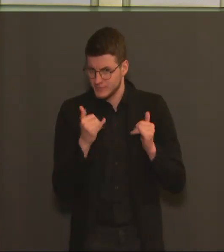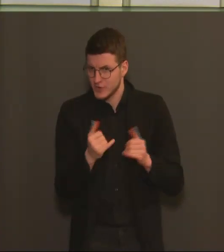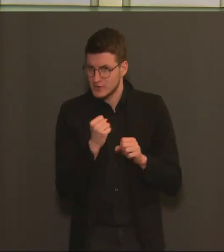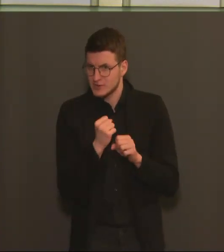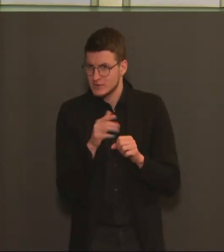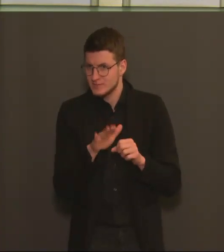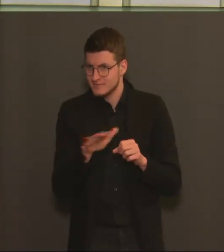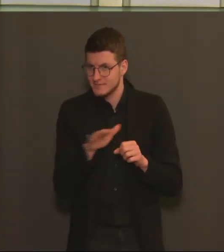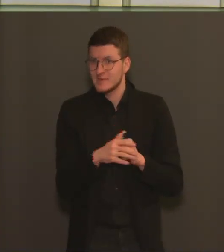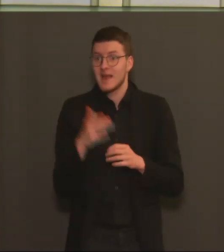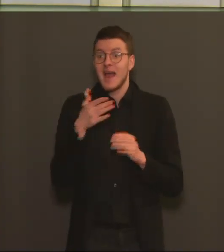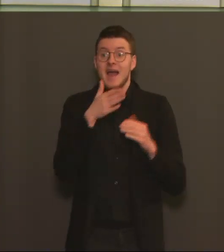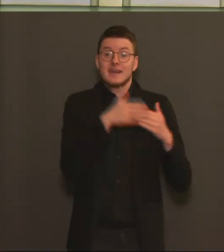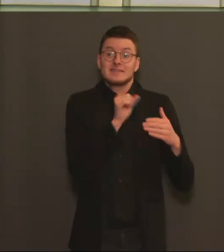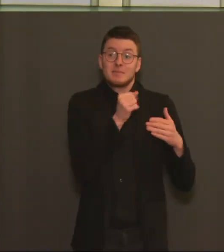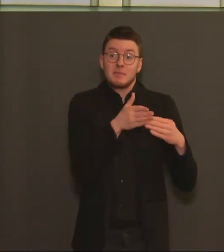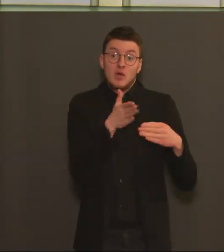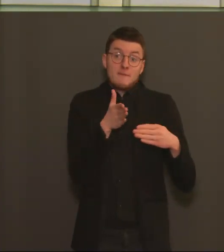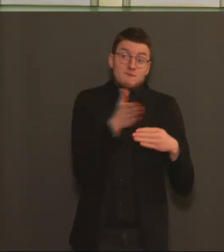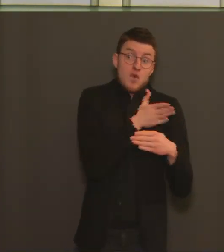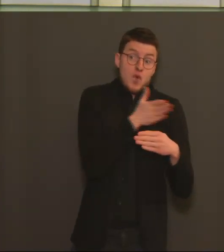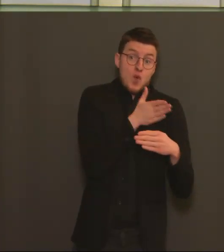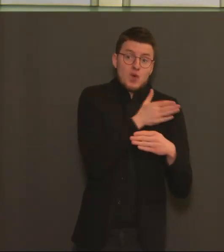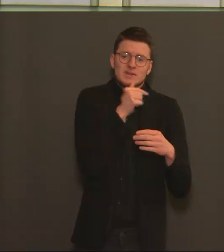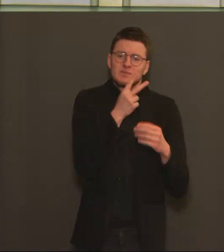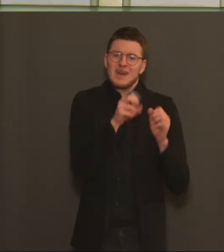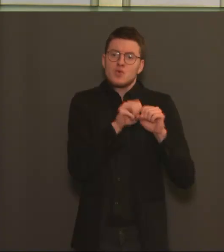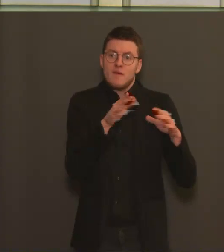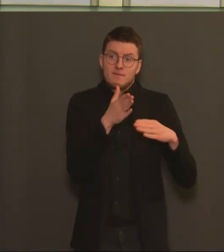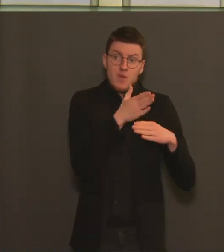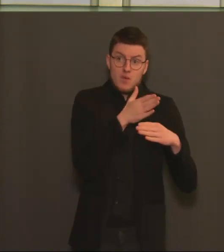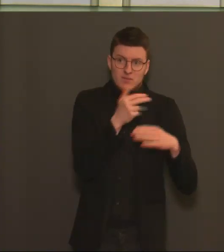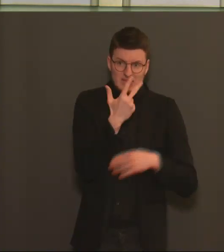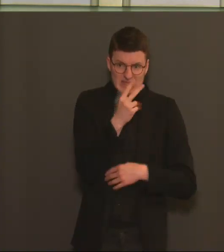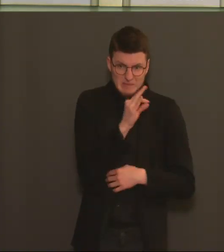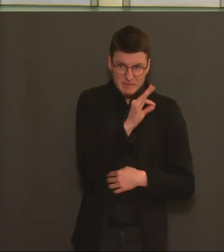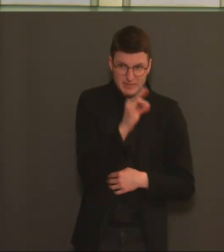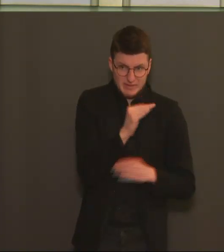september, ook in die periode voor de tweede golf, bedroeg dat nog slechts 3%.